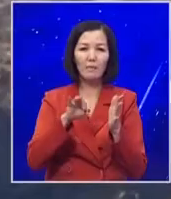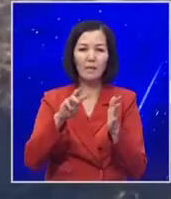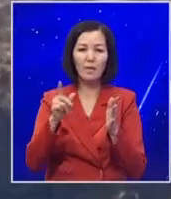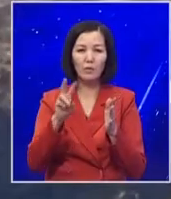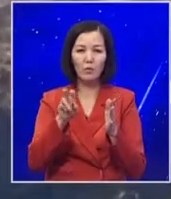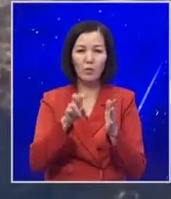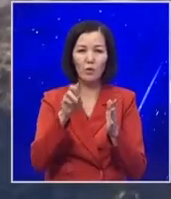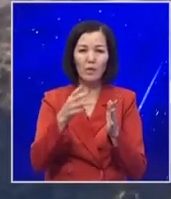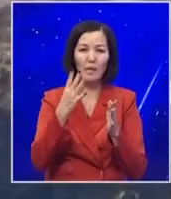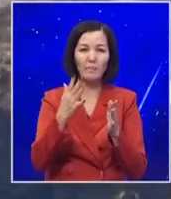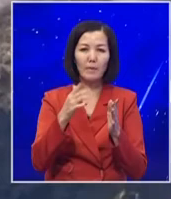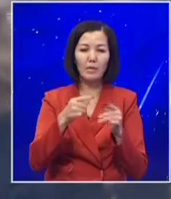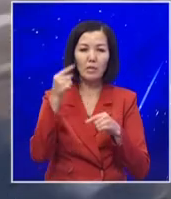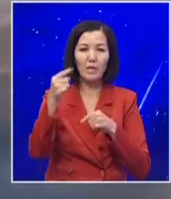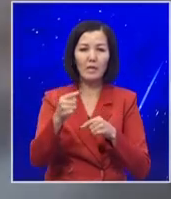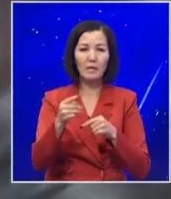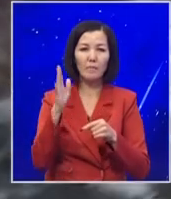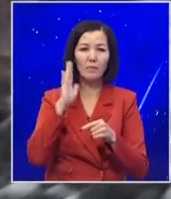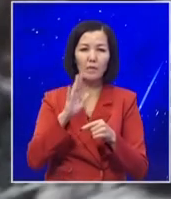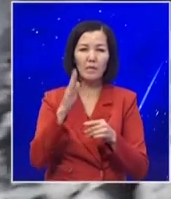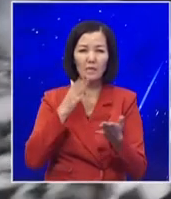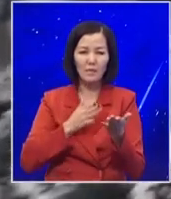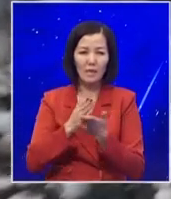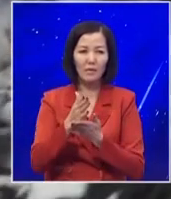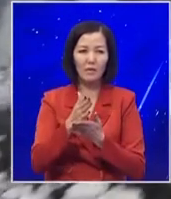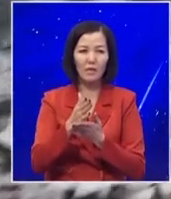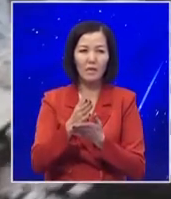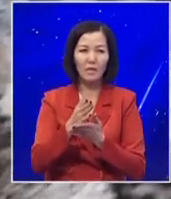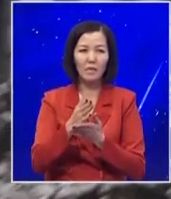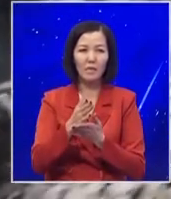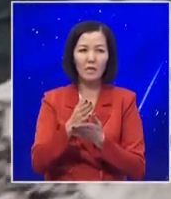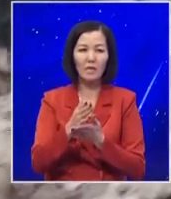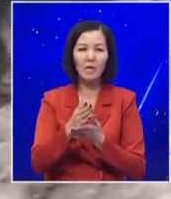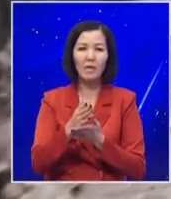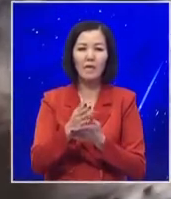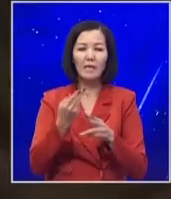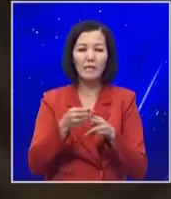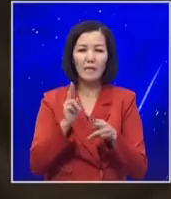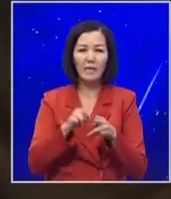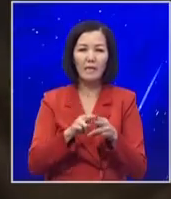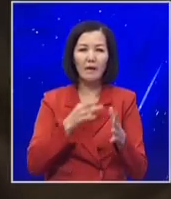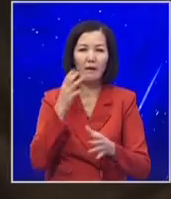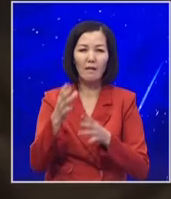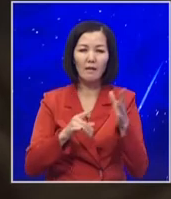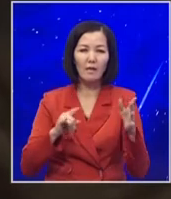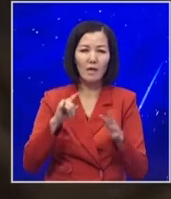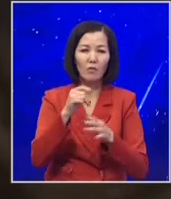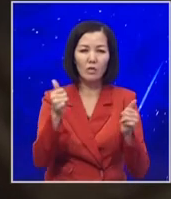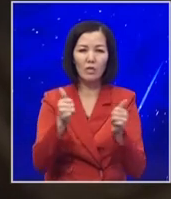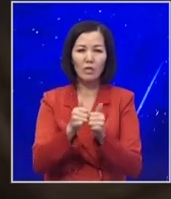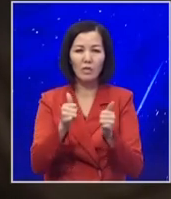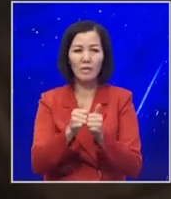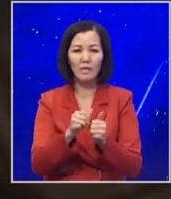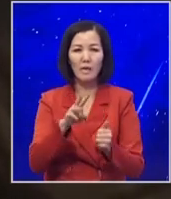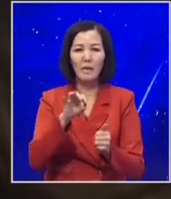5,5 шақырымдық туннель теңіз арқылы өтеді. Дәліз Гонконгтың Тумун аймағын Чек Лапкок халықаралық әуежайының жанындағы